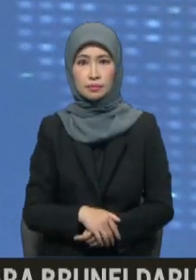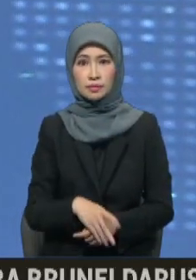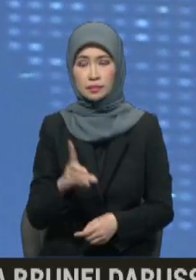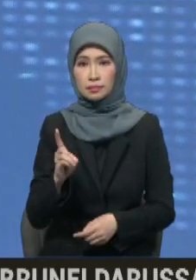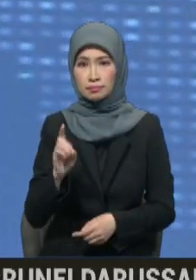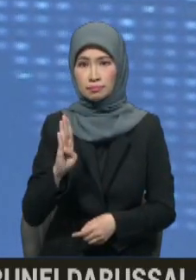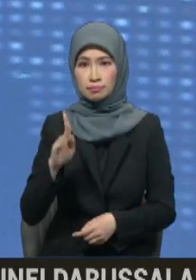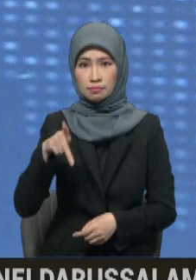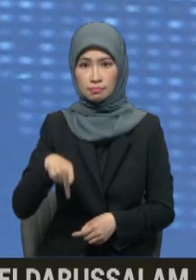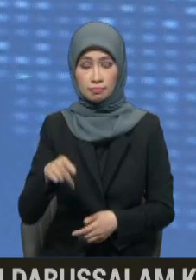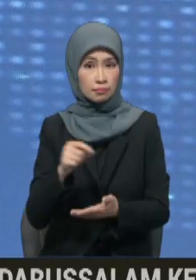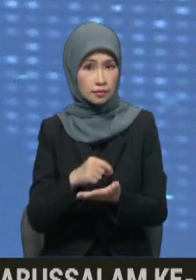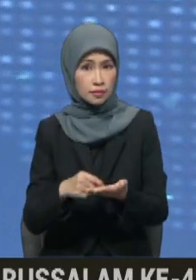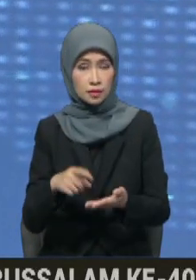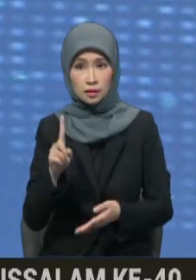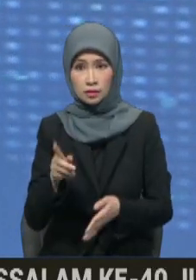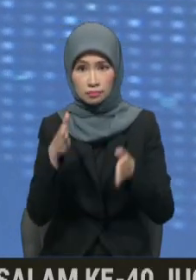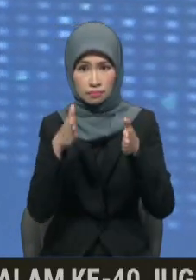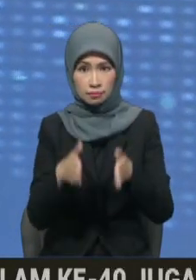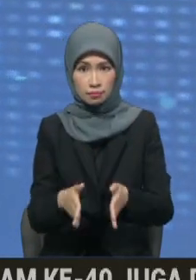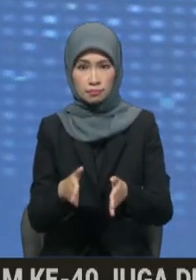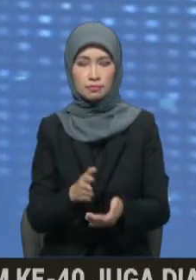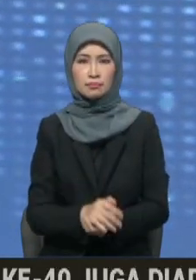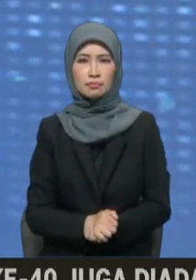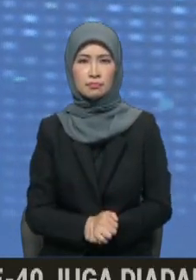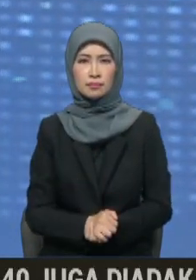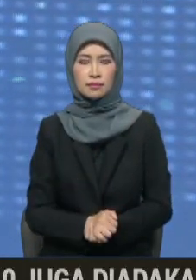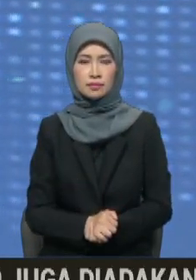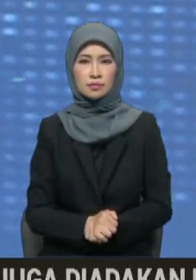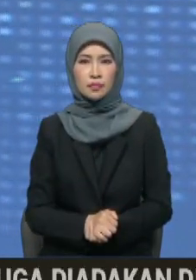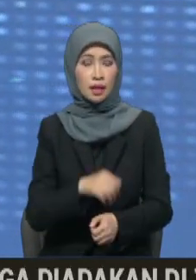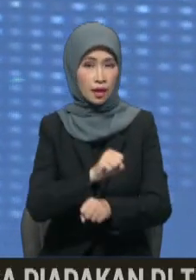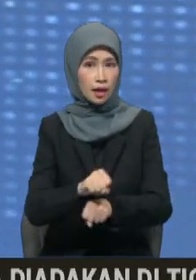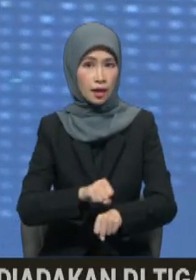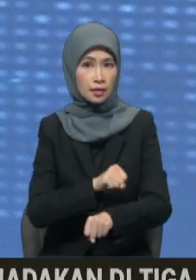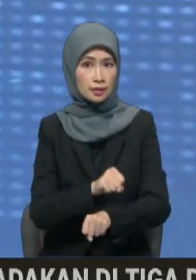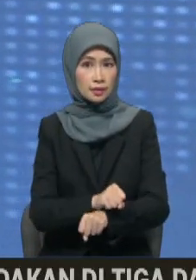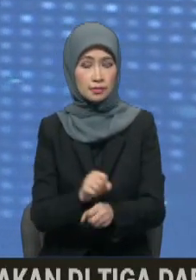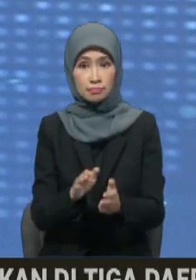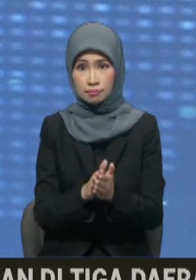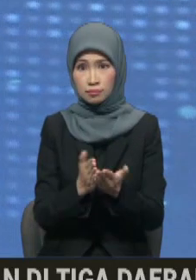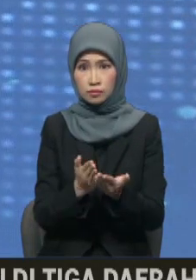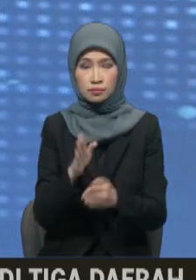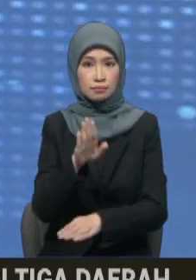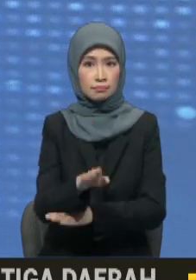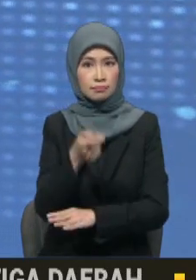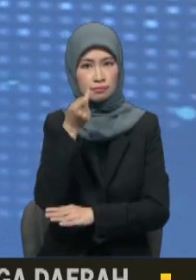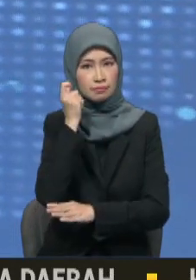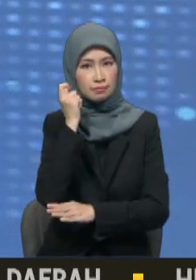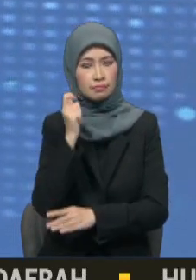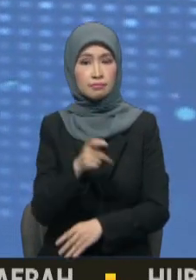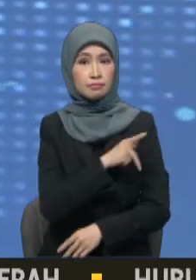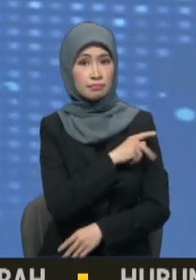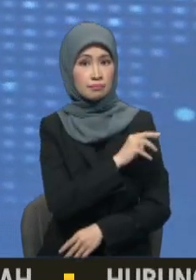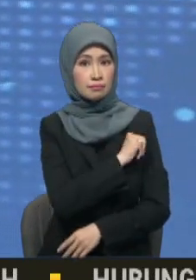danustaka dan ditulis seorangakar yang diiktiraf di Singapura buku berkenaan dilancarkan petang tadi di